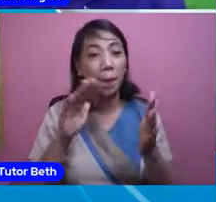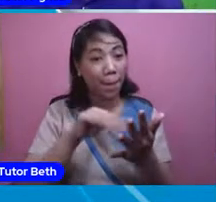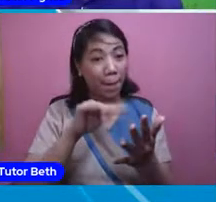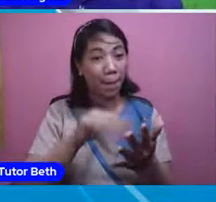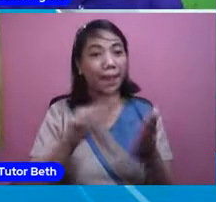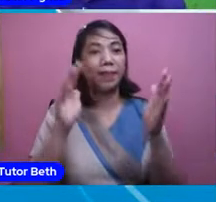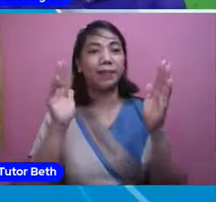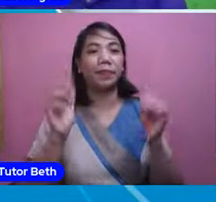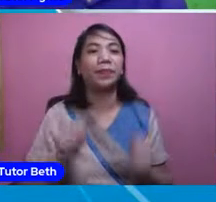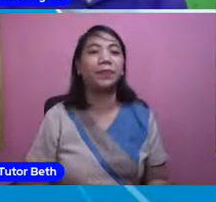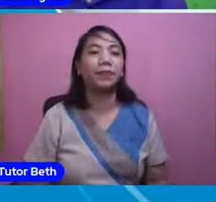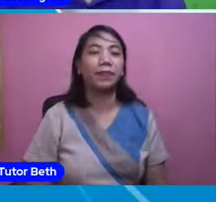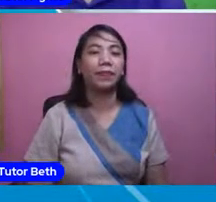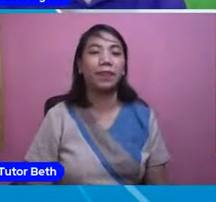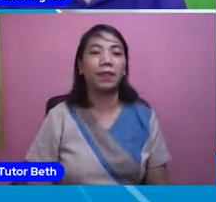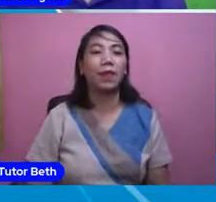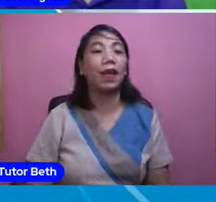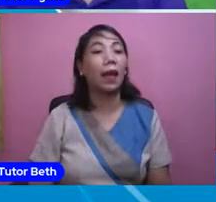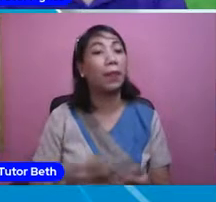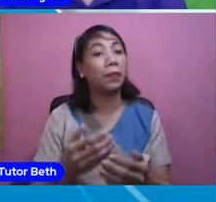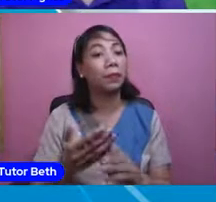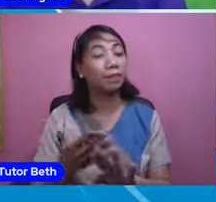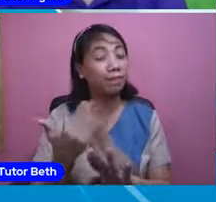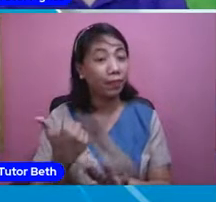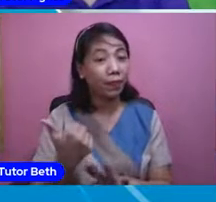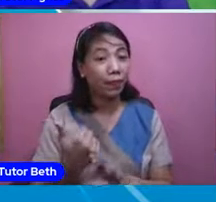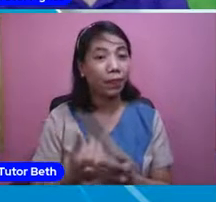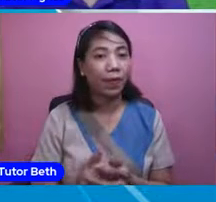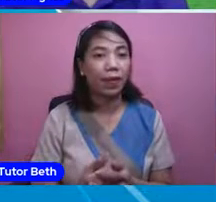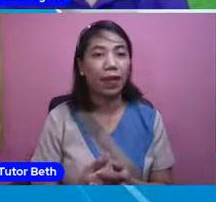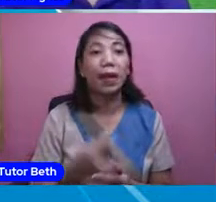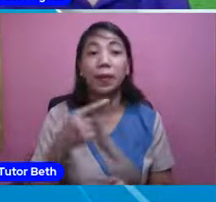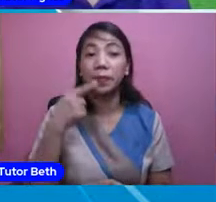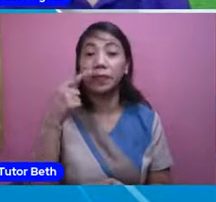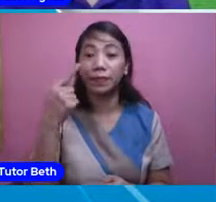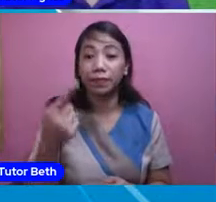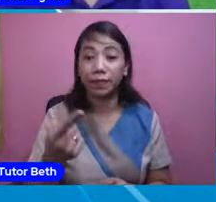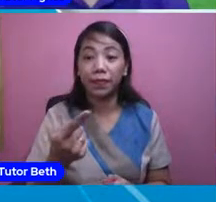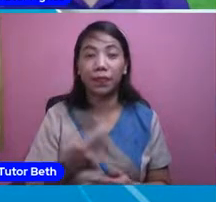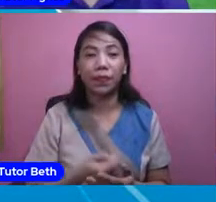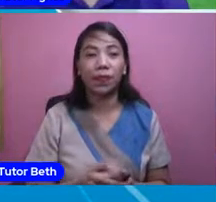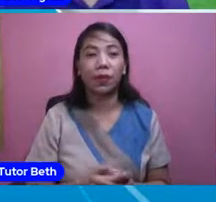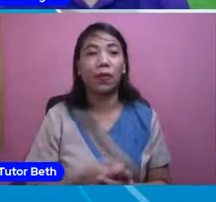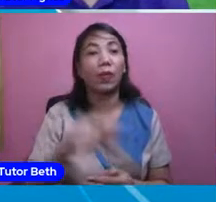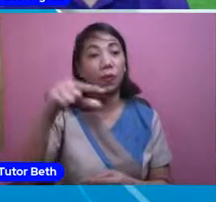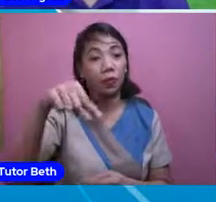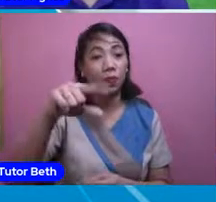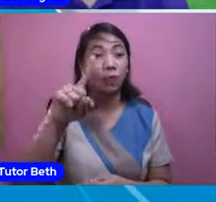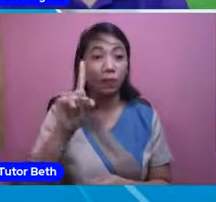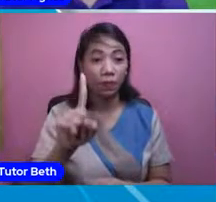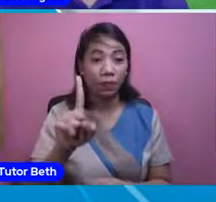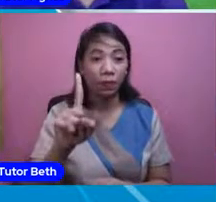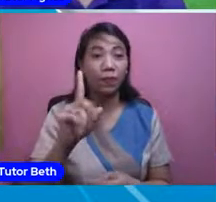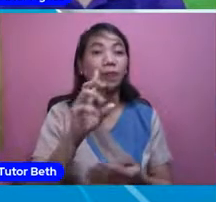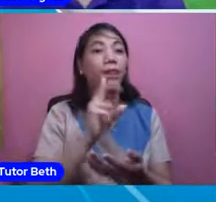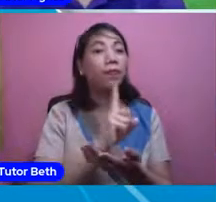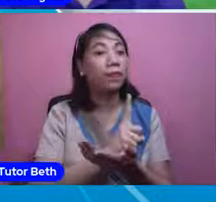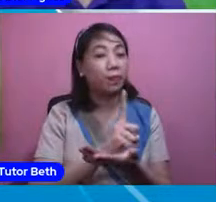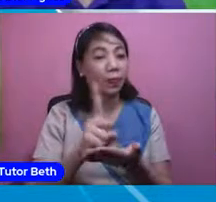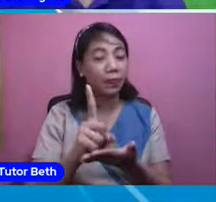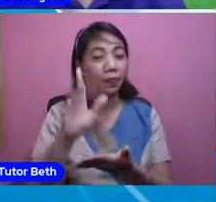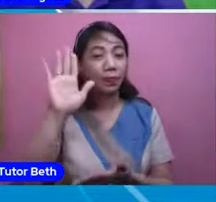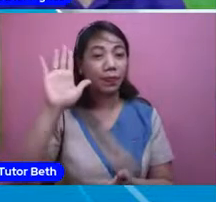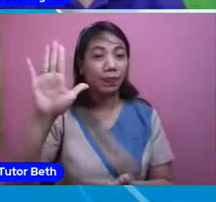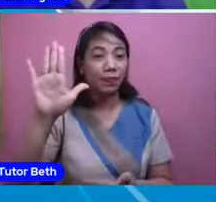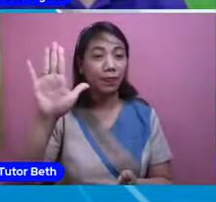Okay, pero bago tayo magsimula, sasabihin ko muna sa inyo, ang quarter 1, week 5, may